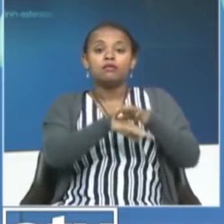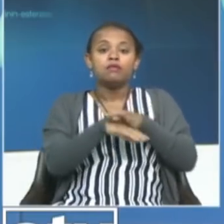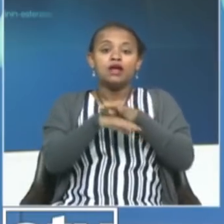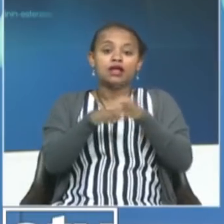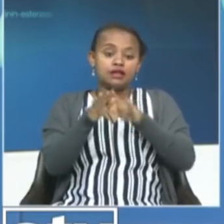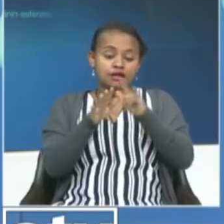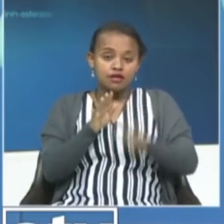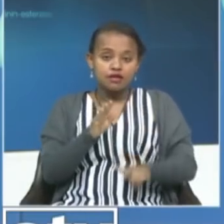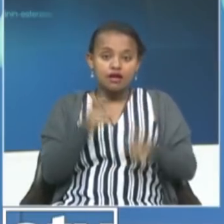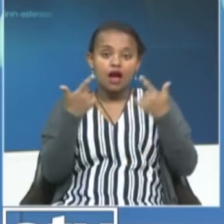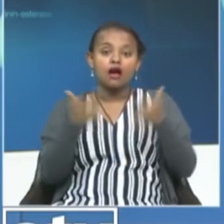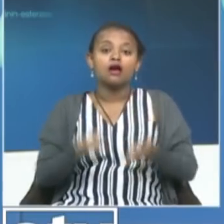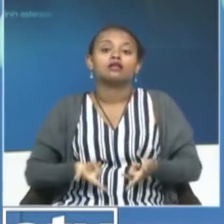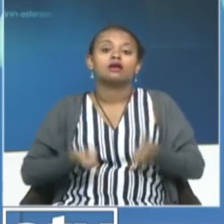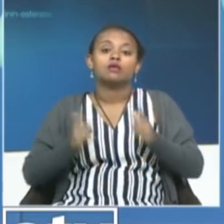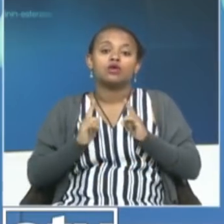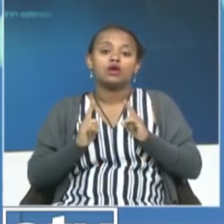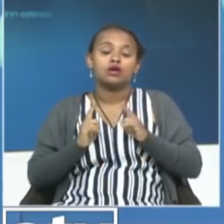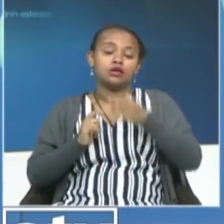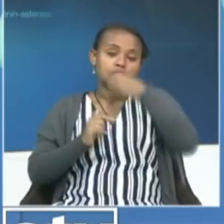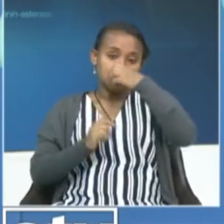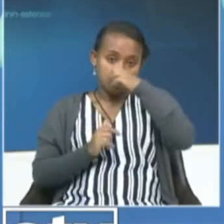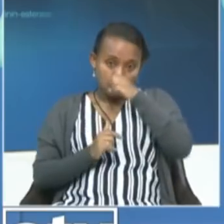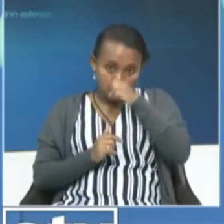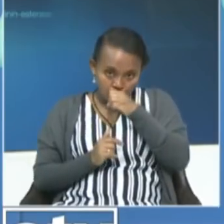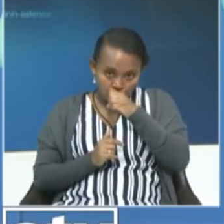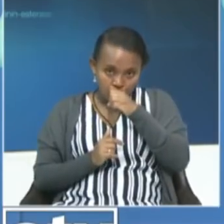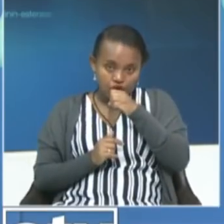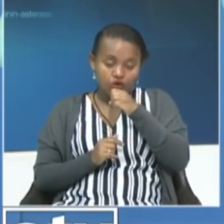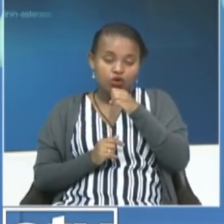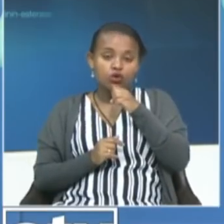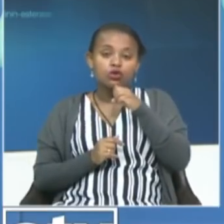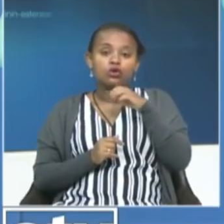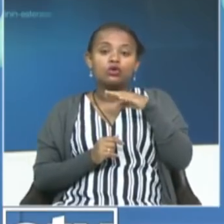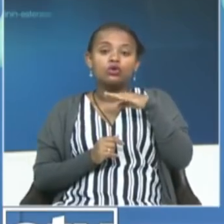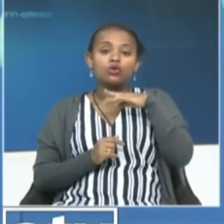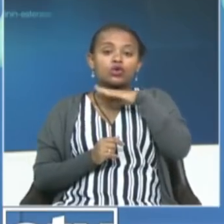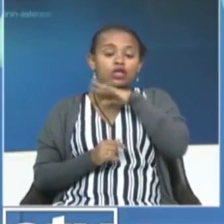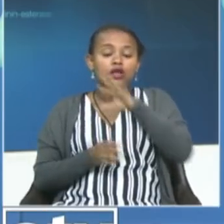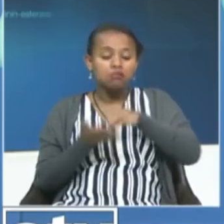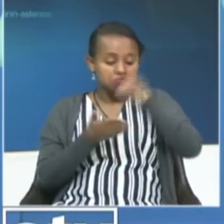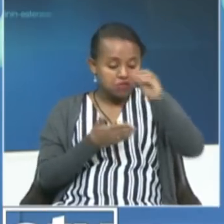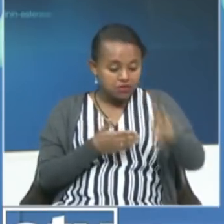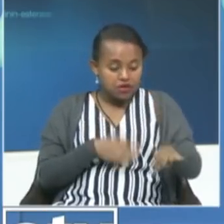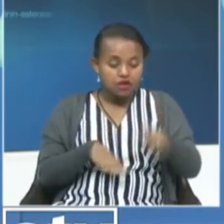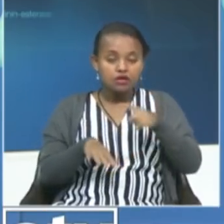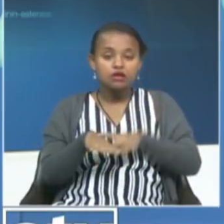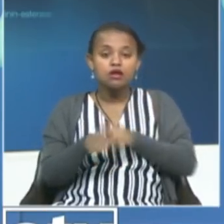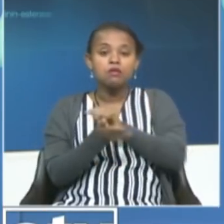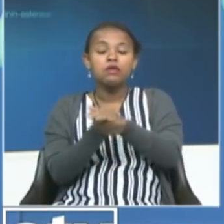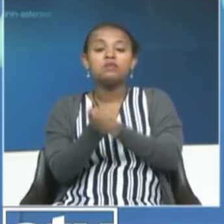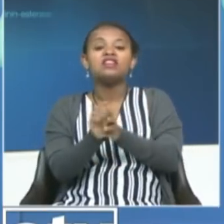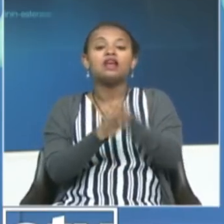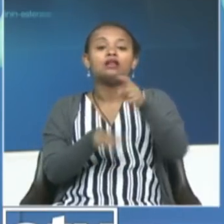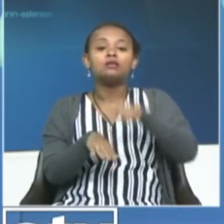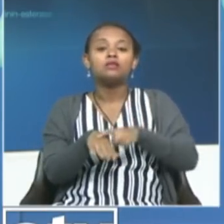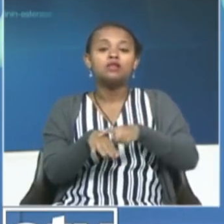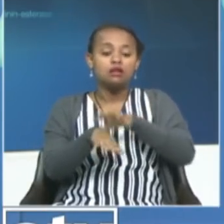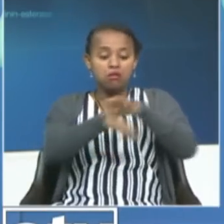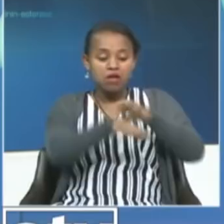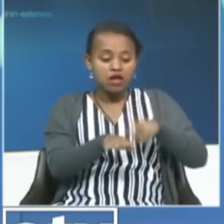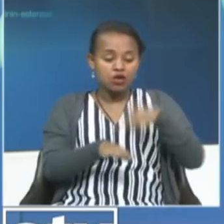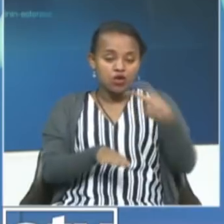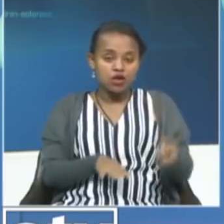የመውረድ አጋጣሚ ይኖራል። ሲያስለን ሲያስነጥስ ቆሻሻዎችን በምንጥልበት ጊዜ በምንታጠብበት ጊዜ መሬት ሊወድቅ ይችላል።